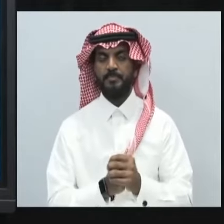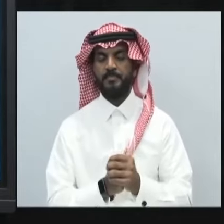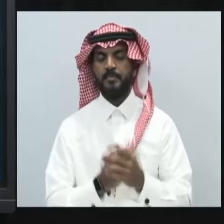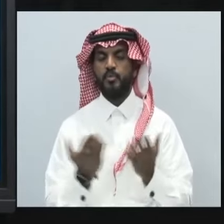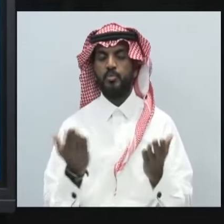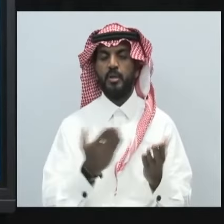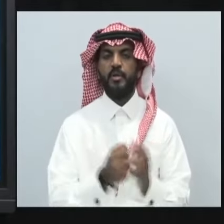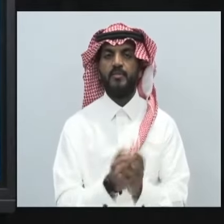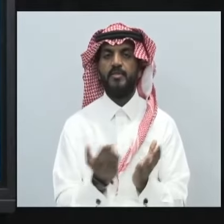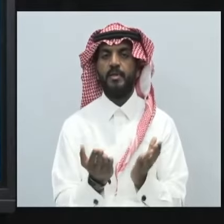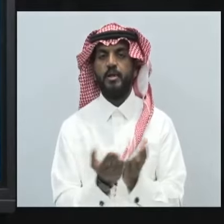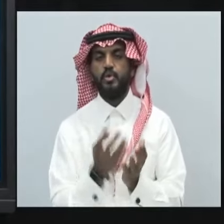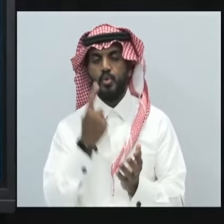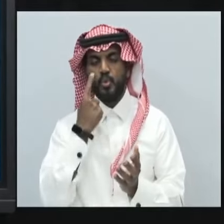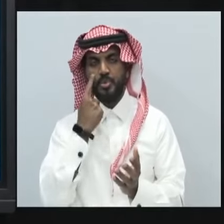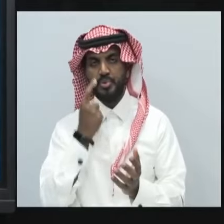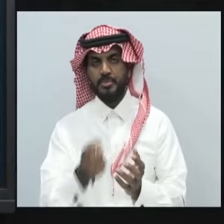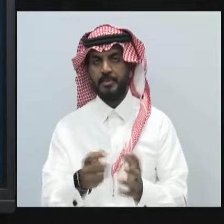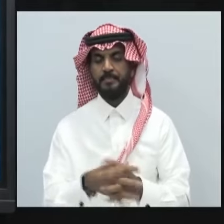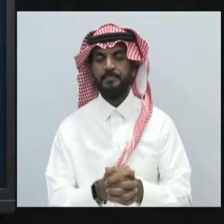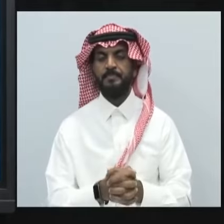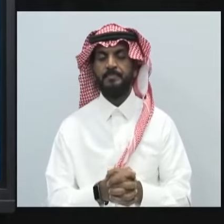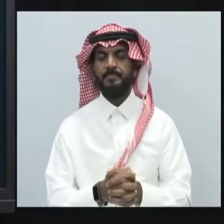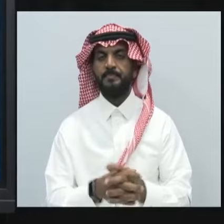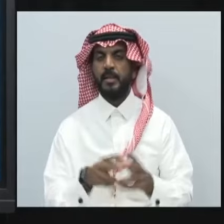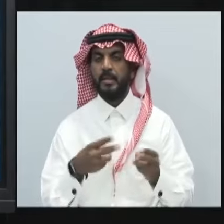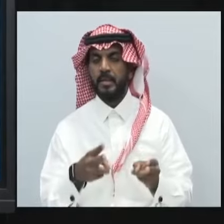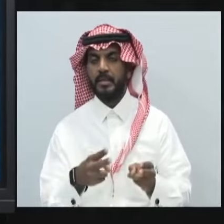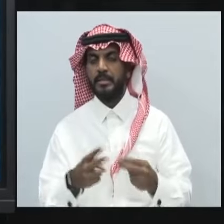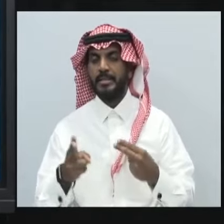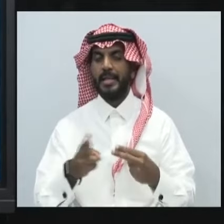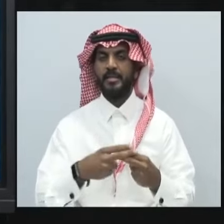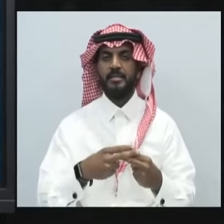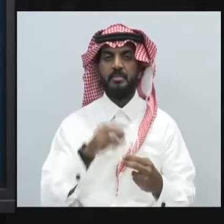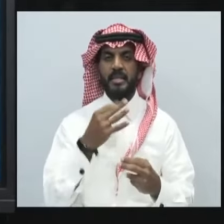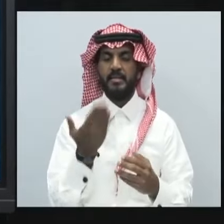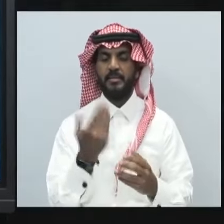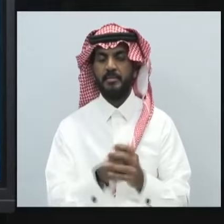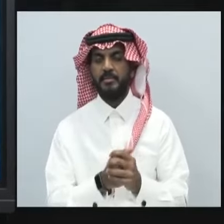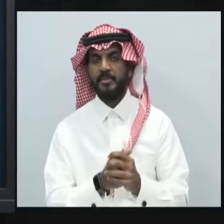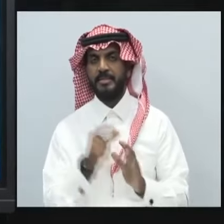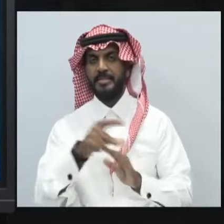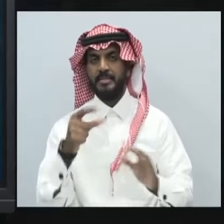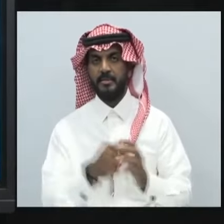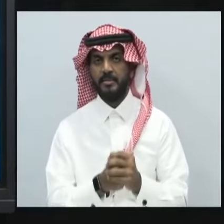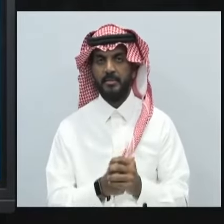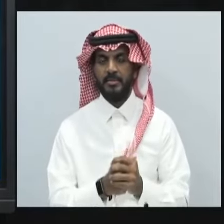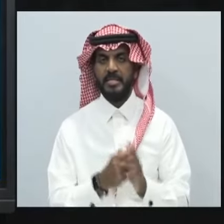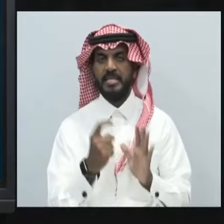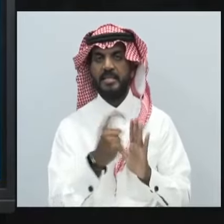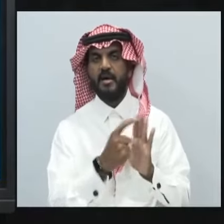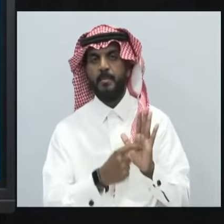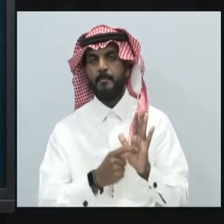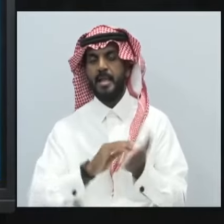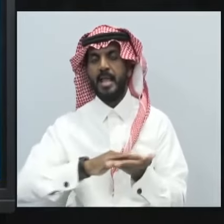في هذا اليوم الجميل والرائع والذي ننطلق لنختتم ما تحدثنا عنه حول درسنا نظام الارض